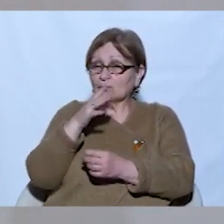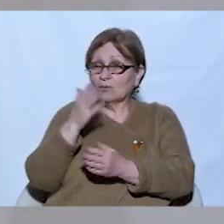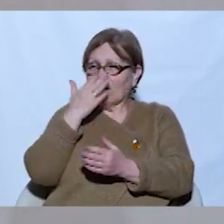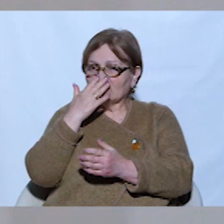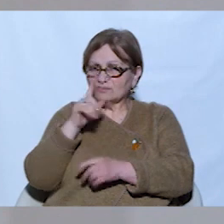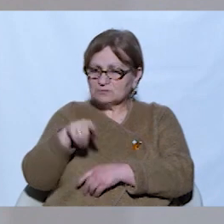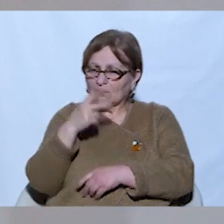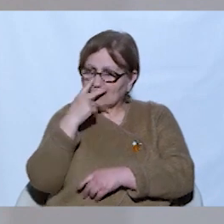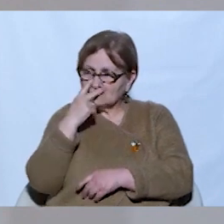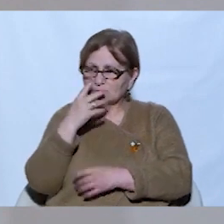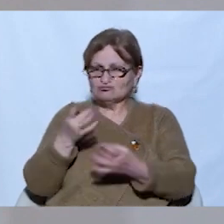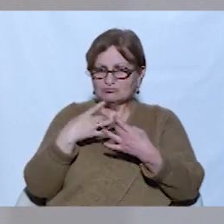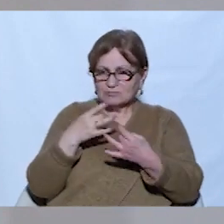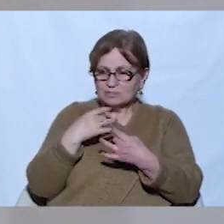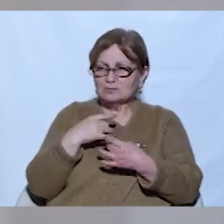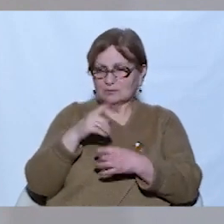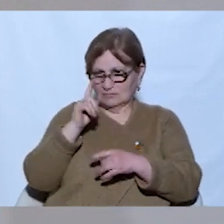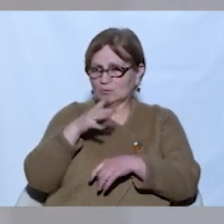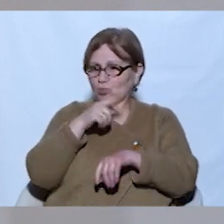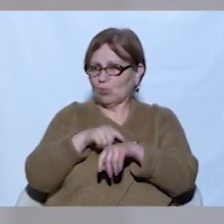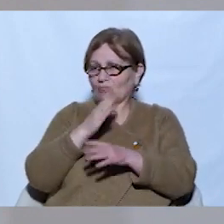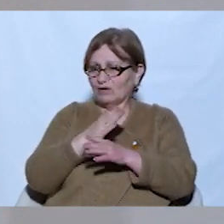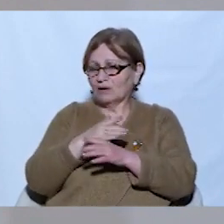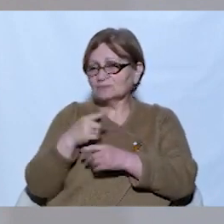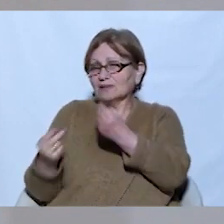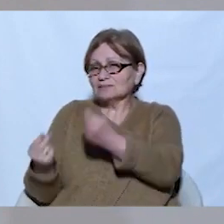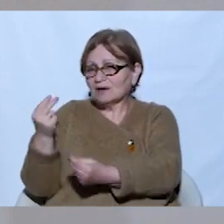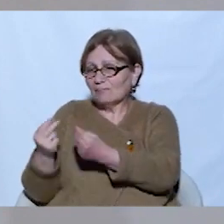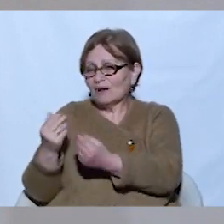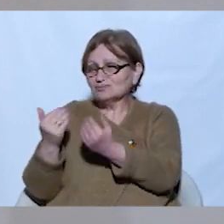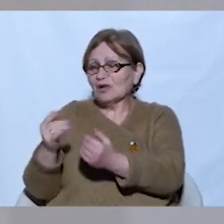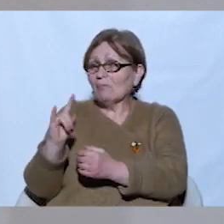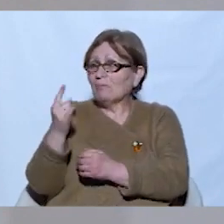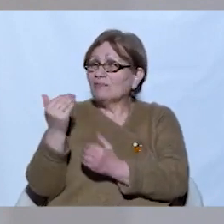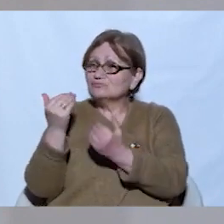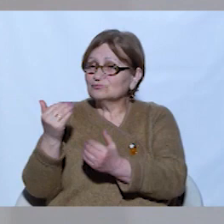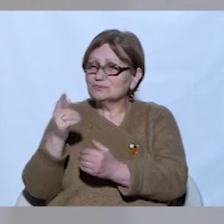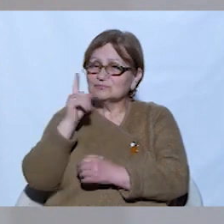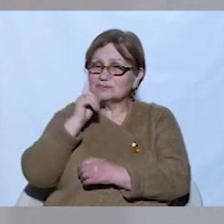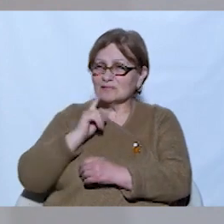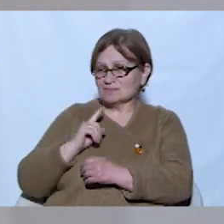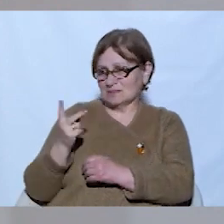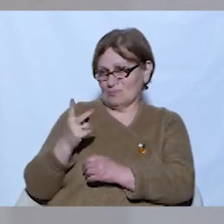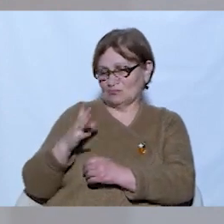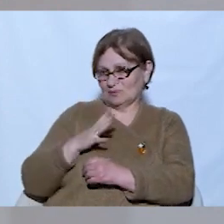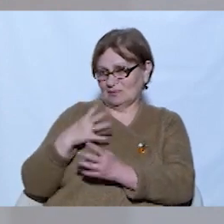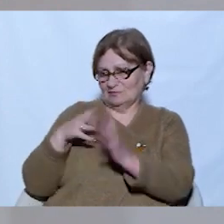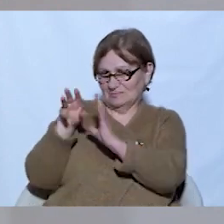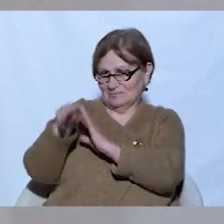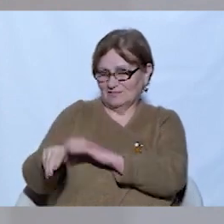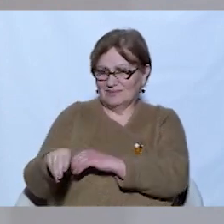ჩვენ ყოველთვის გვაქვს დრო გაკვეთილების ჩაბარებისთვის და გაკვეთილების. მე ვგულისხმობ არაფორმალურ აქტივობას, რაც ბავშვისთვის